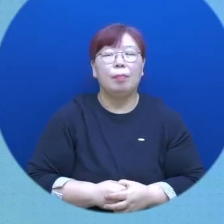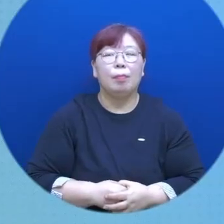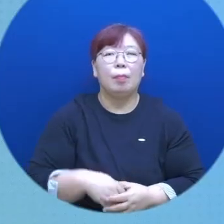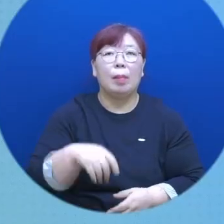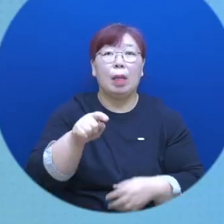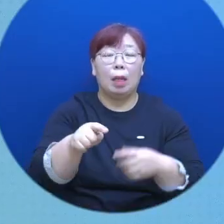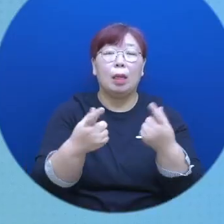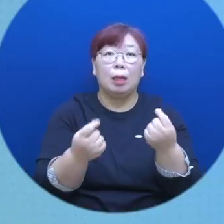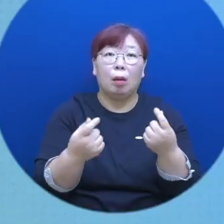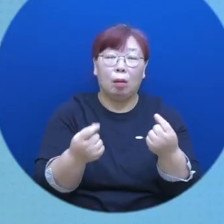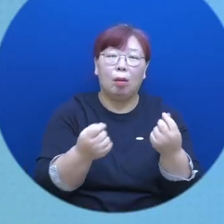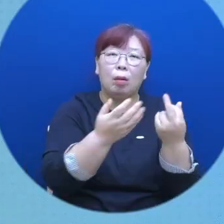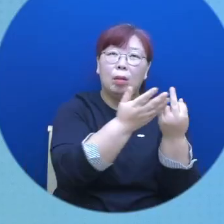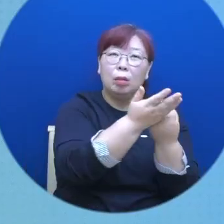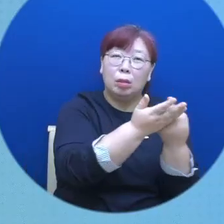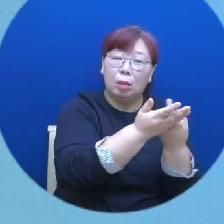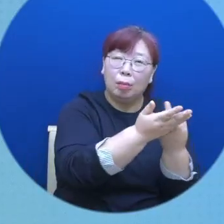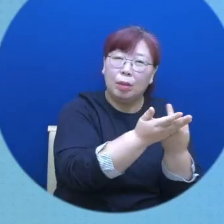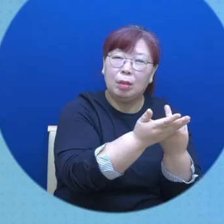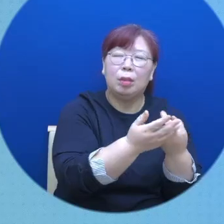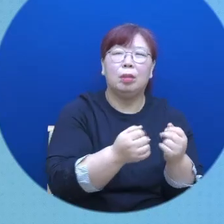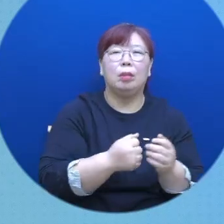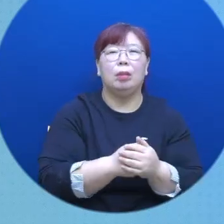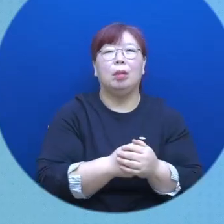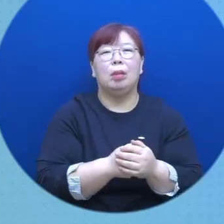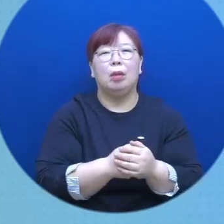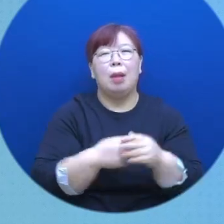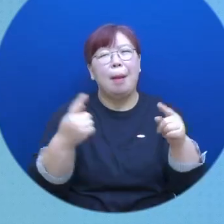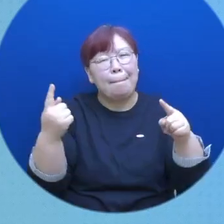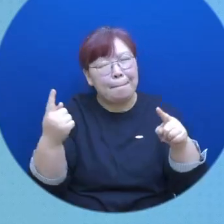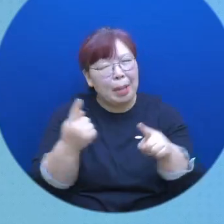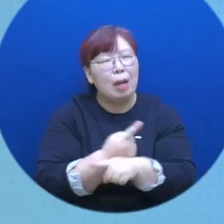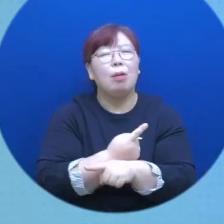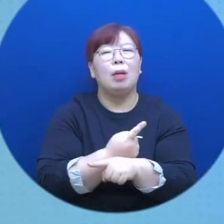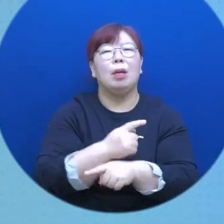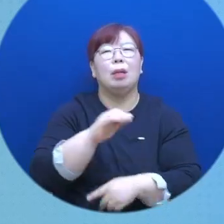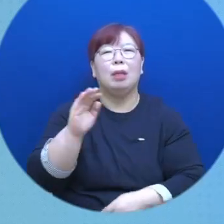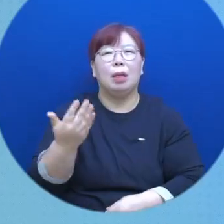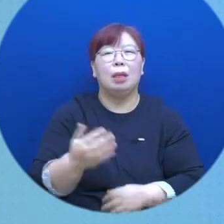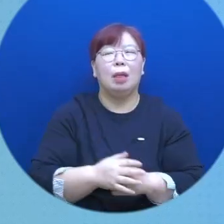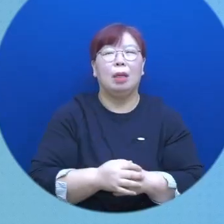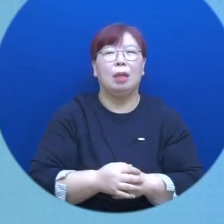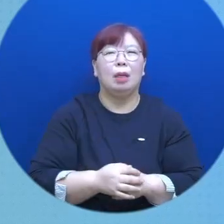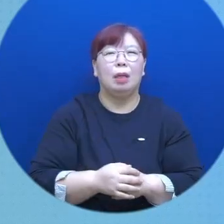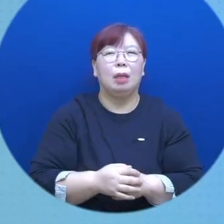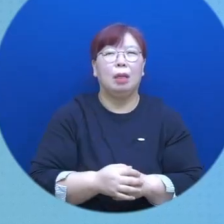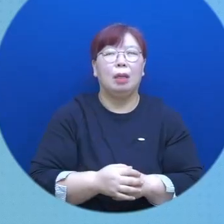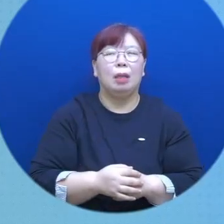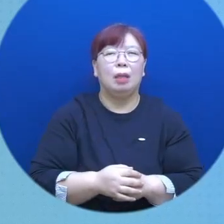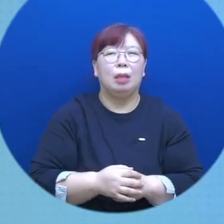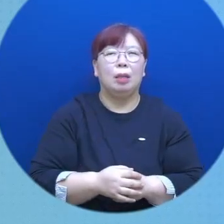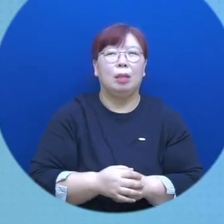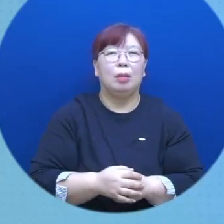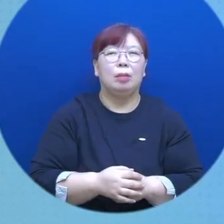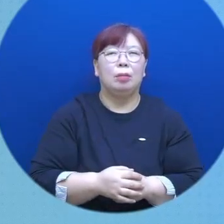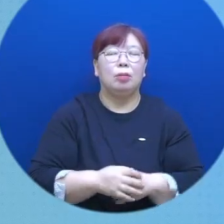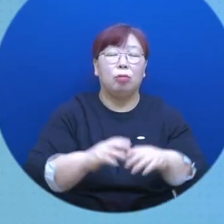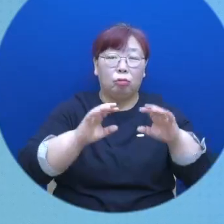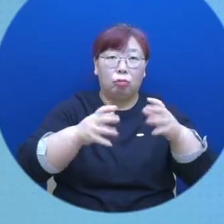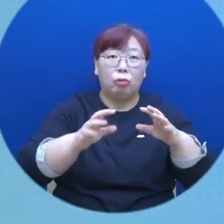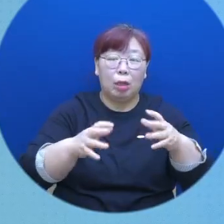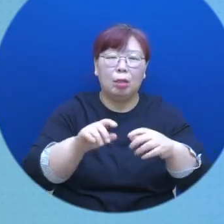QI 섬을 바꿔 놓아야겠다. 국가에 이런 책무를